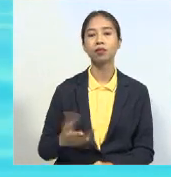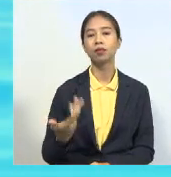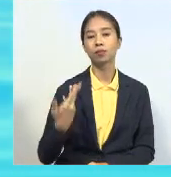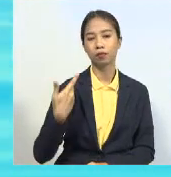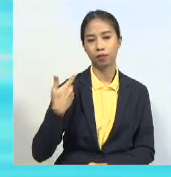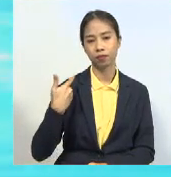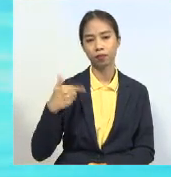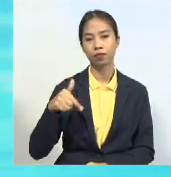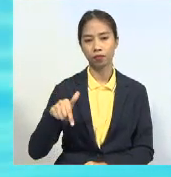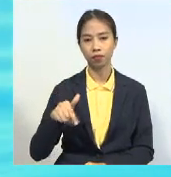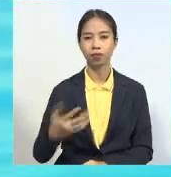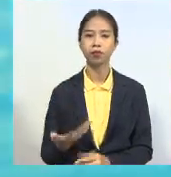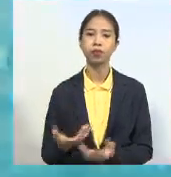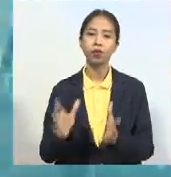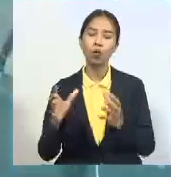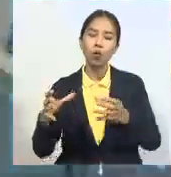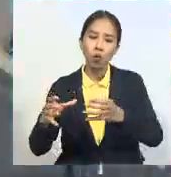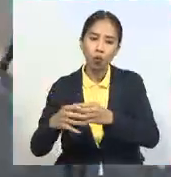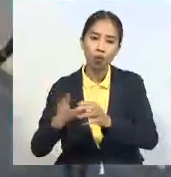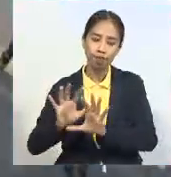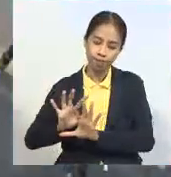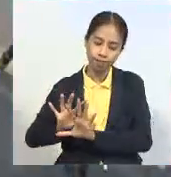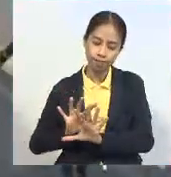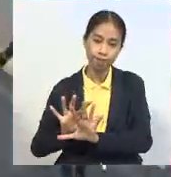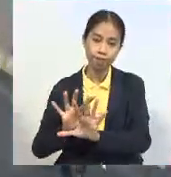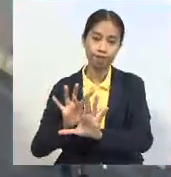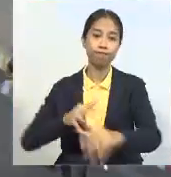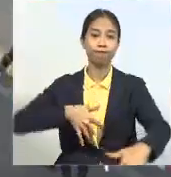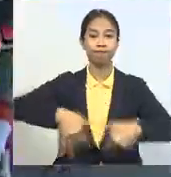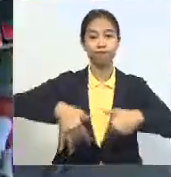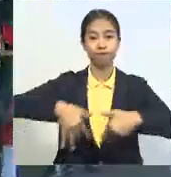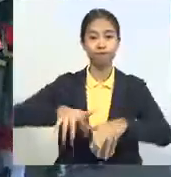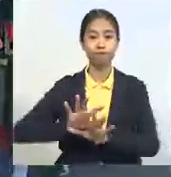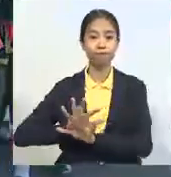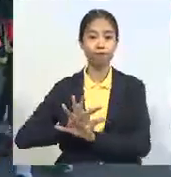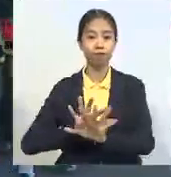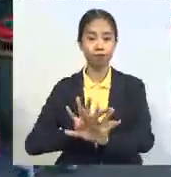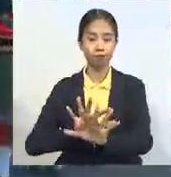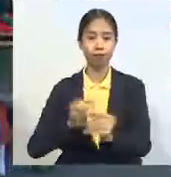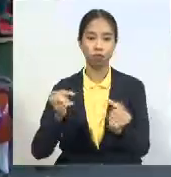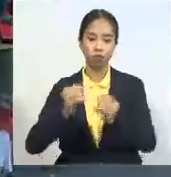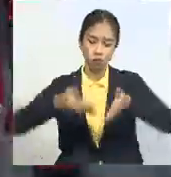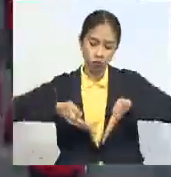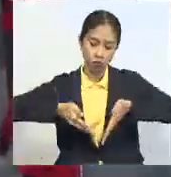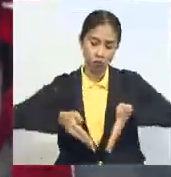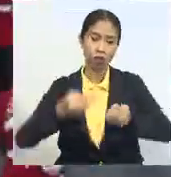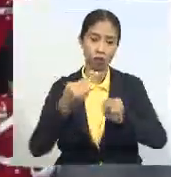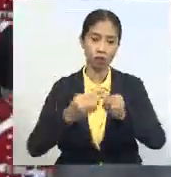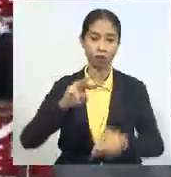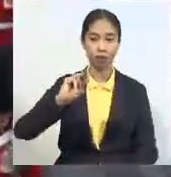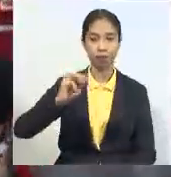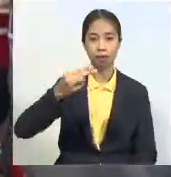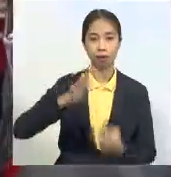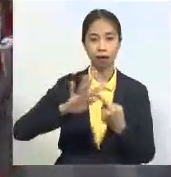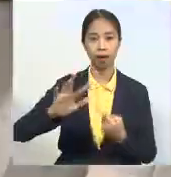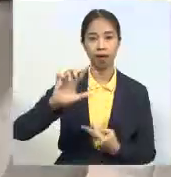นพระบรมราชอิสริยยศจากพระที่นั่งราชกิจวินิจฉัยไปตามถนนมหาราชเลี้ยวขวาเข้าถนน